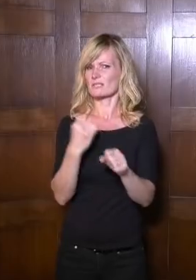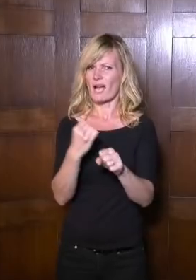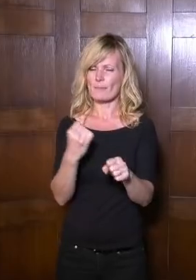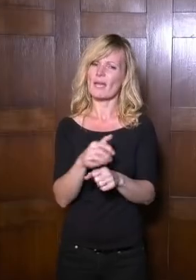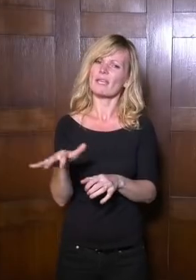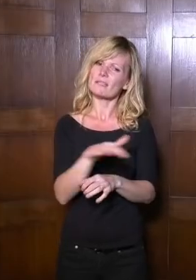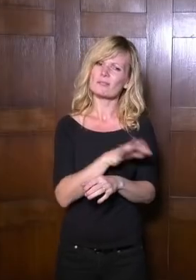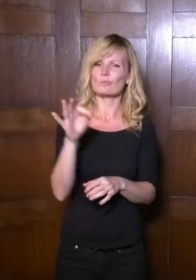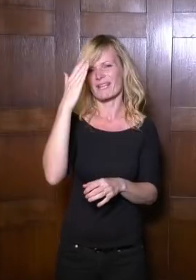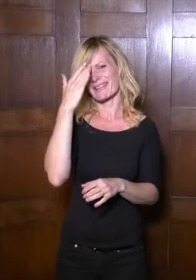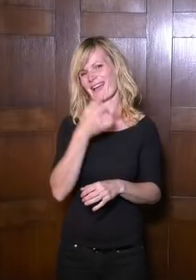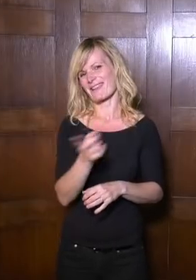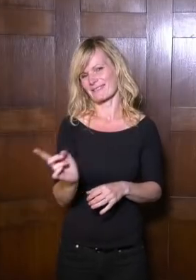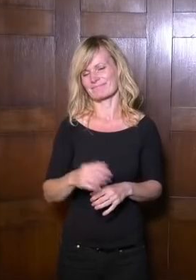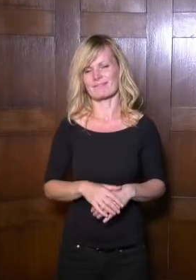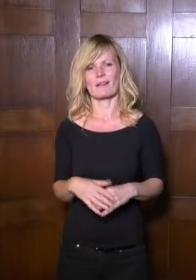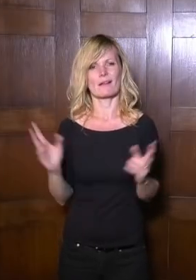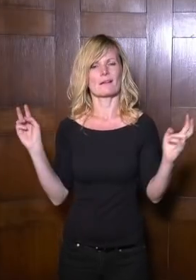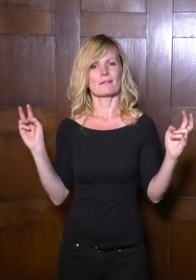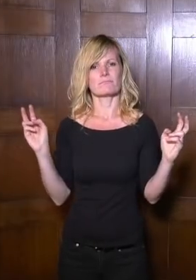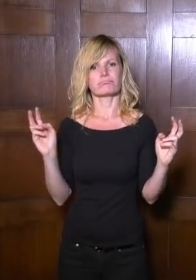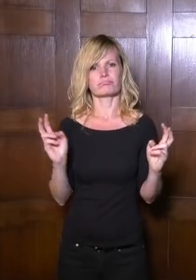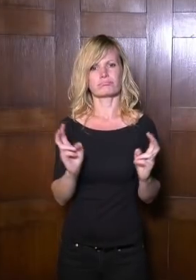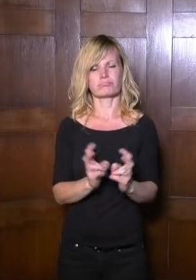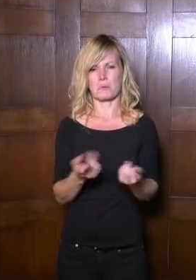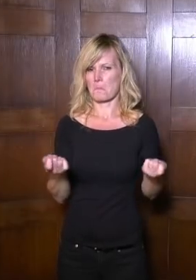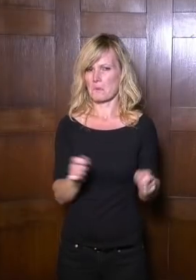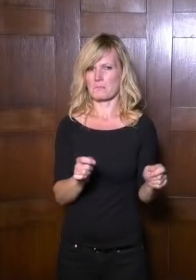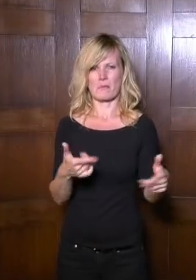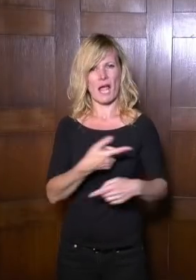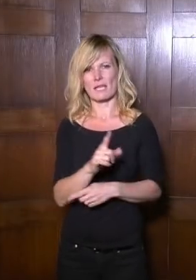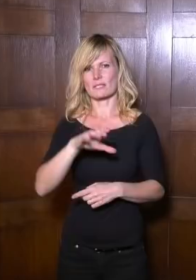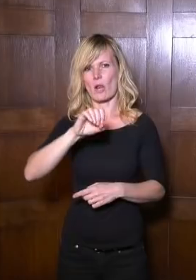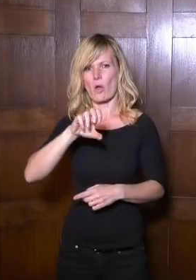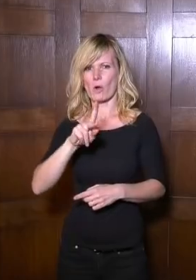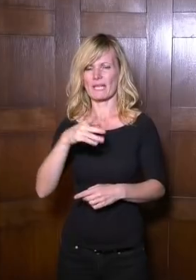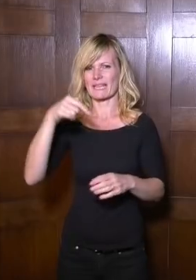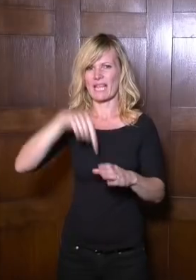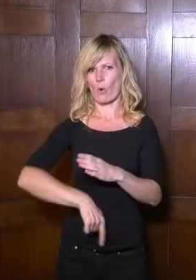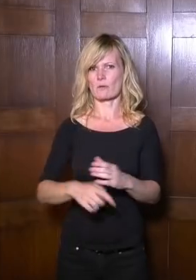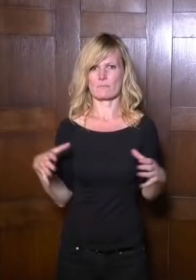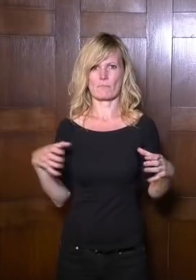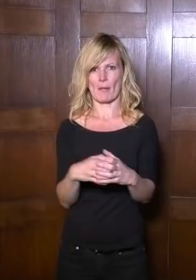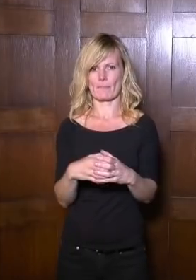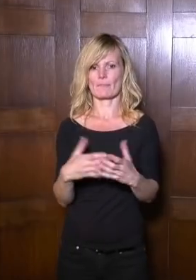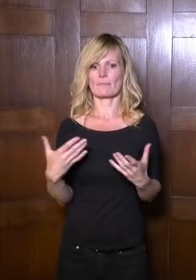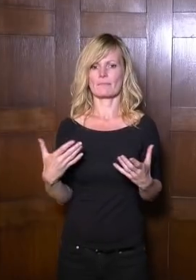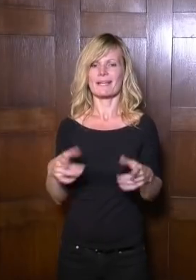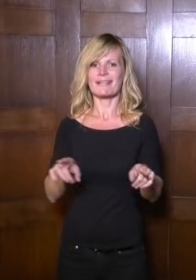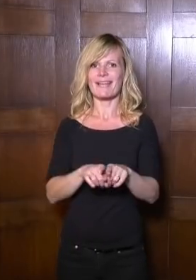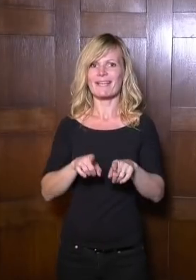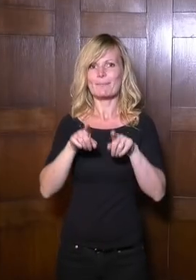Gut, kennen Sie alle, Lockdown. Zugleich hat sich sofort freigesetzt eine unglaubliche Kreativität